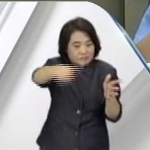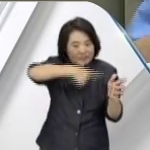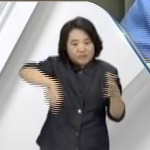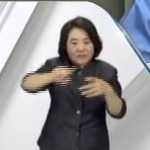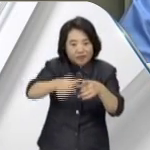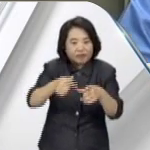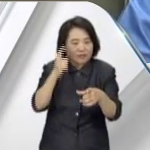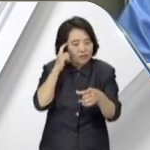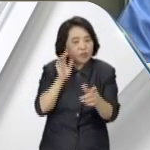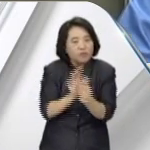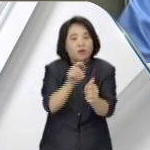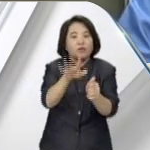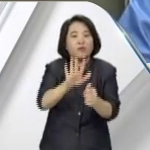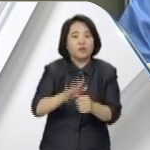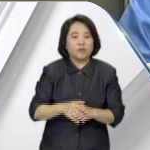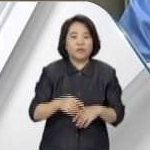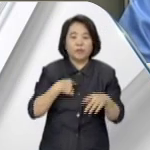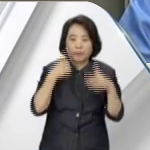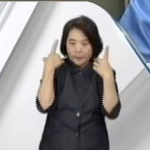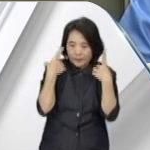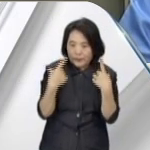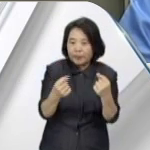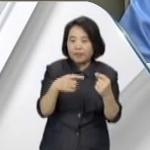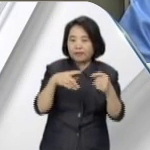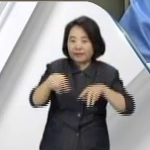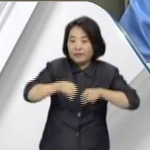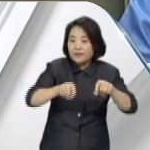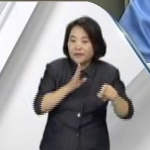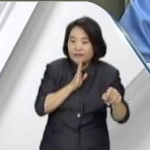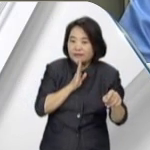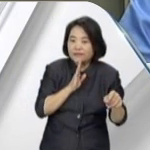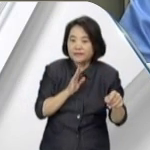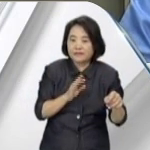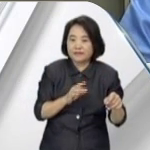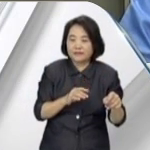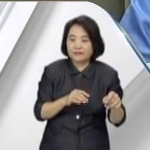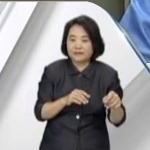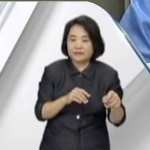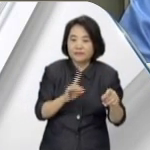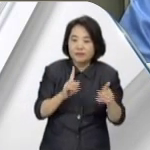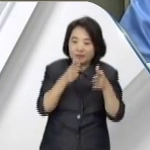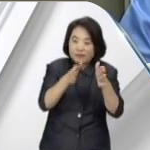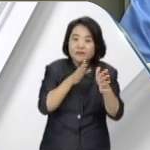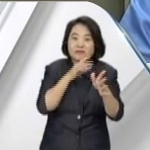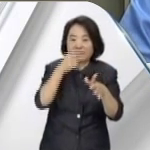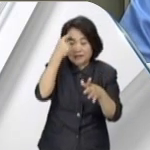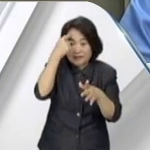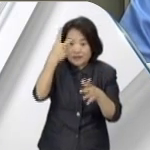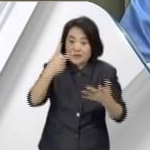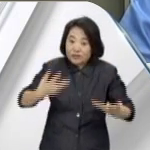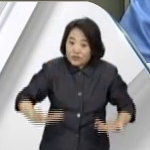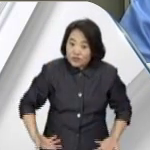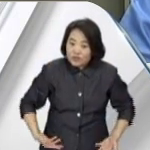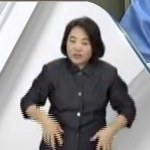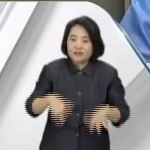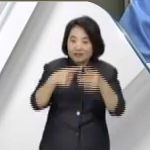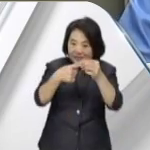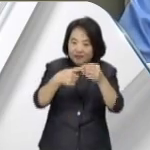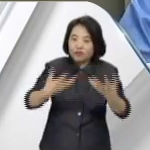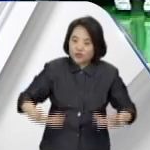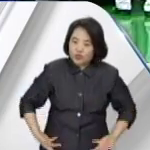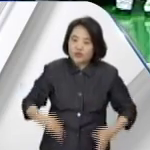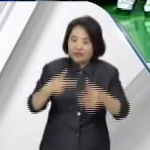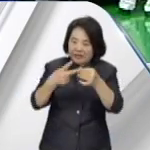环境都是好的，所以我们原来的规划是比较倾向于一休一